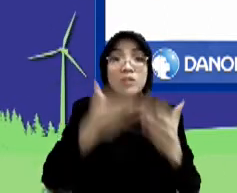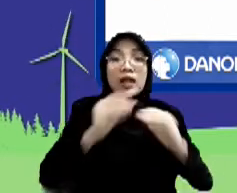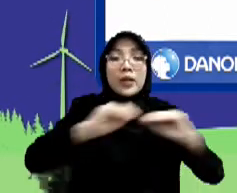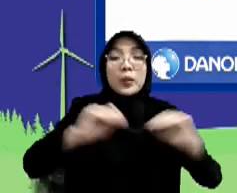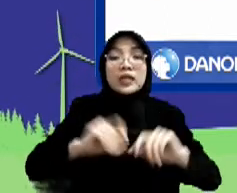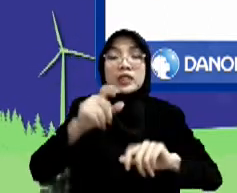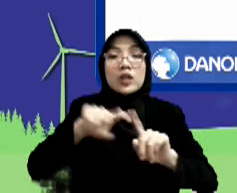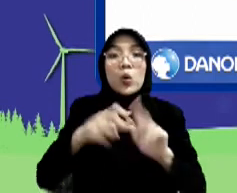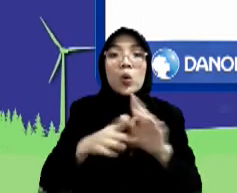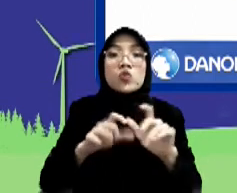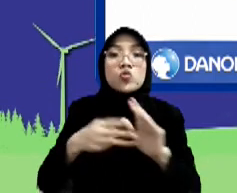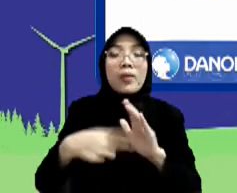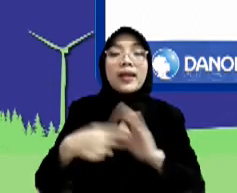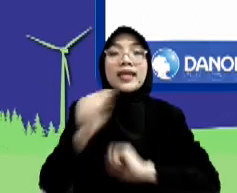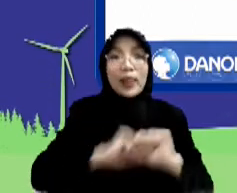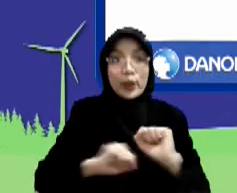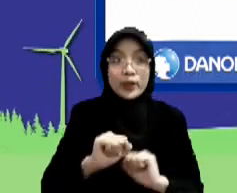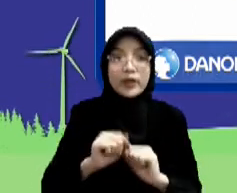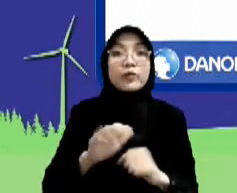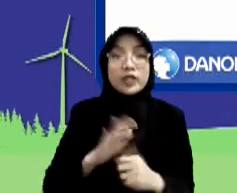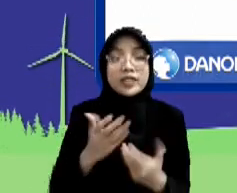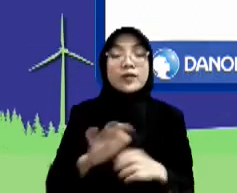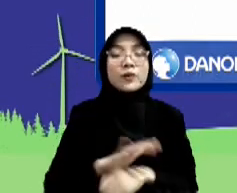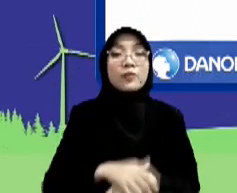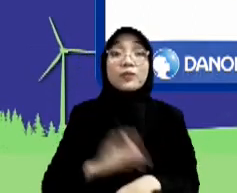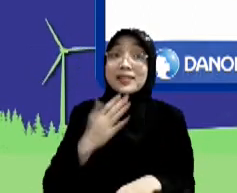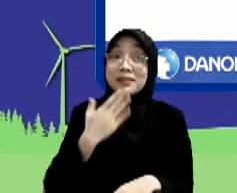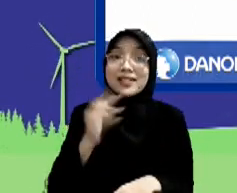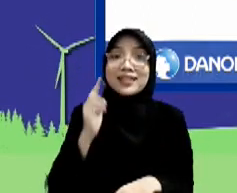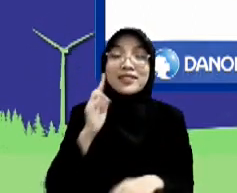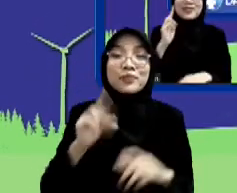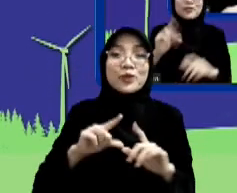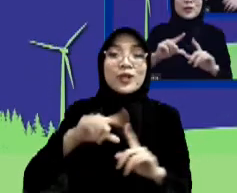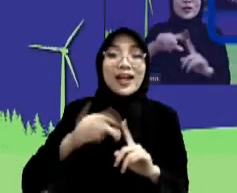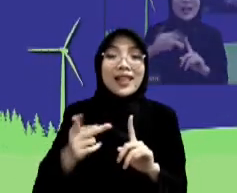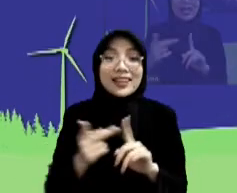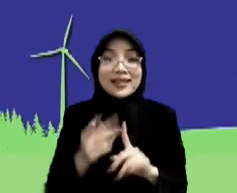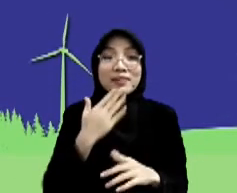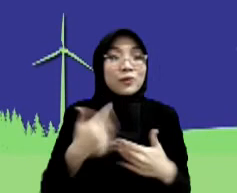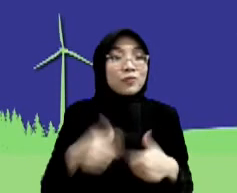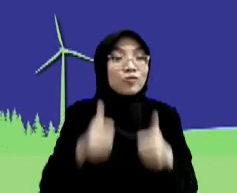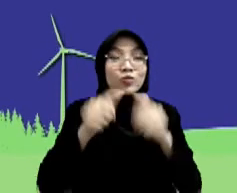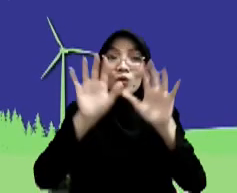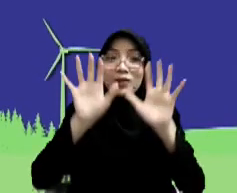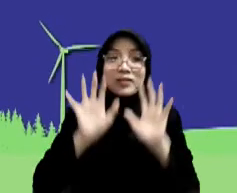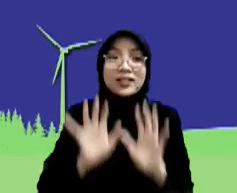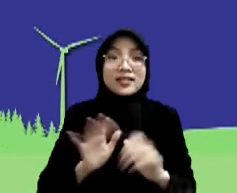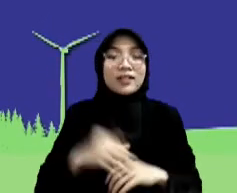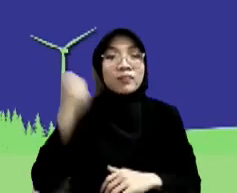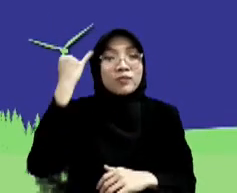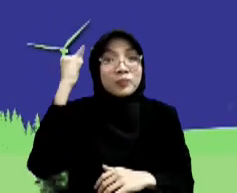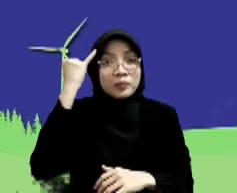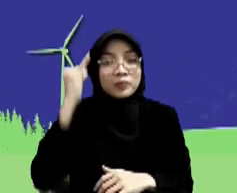konsumen yang e kita lakukan sih gitu mungkin Terima kasih banyak bertih fantastik Bu itu eh apa ideal apa namanya